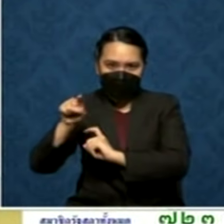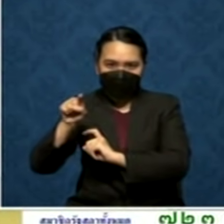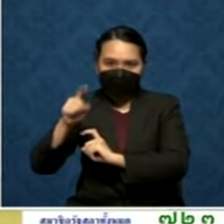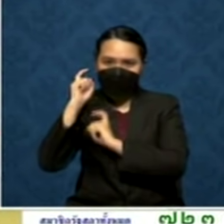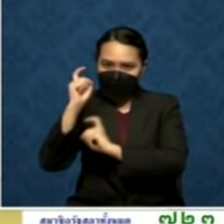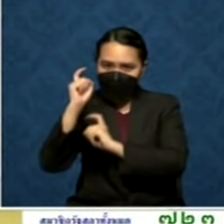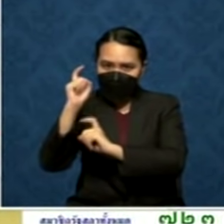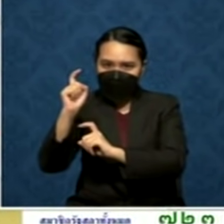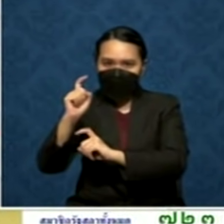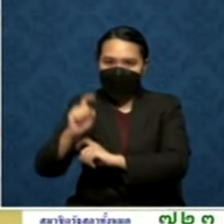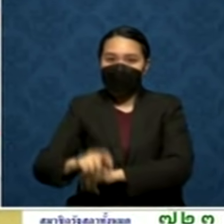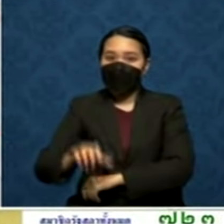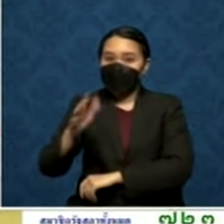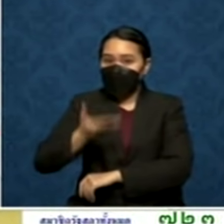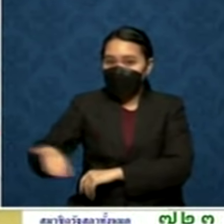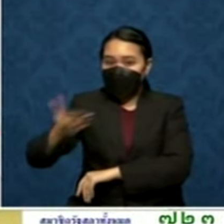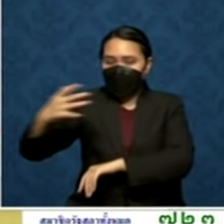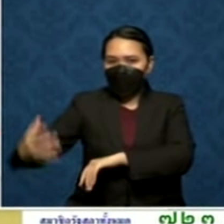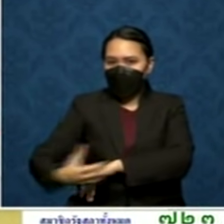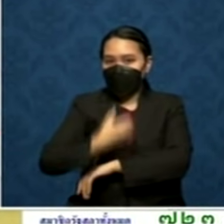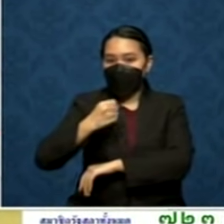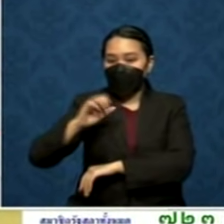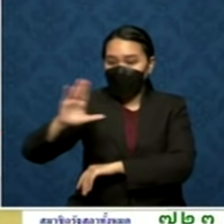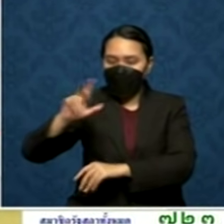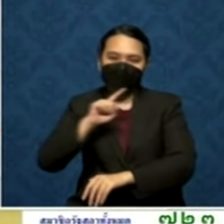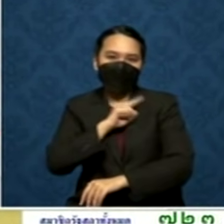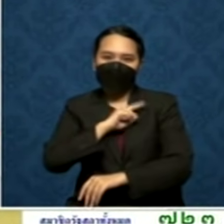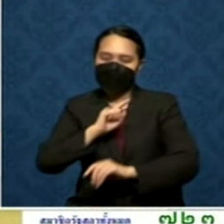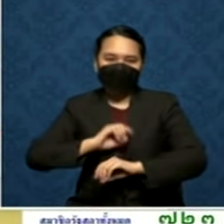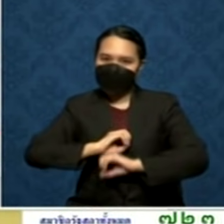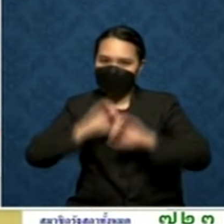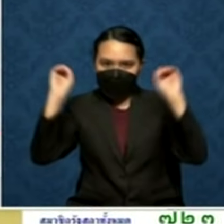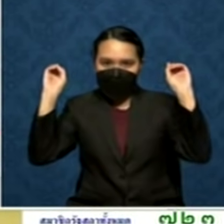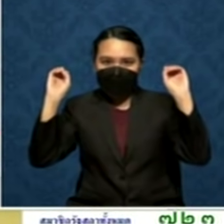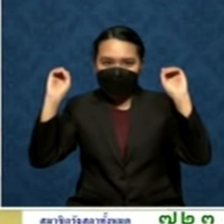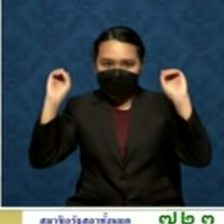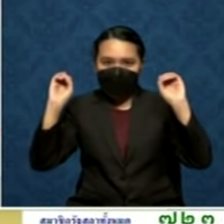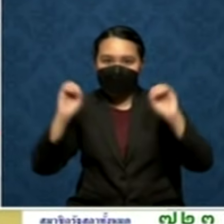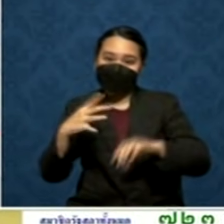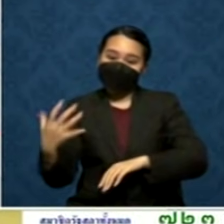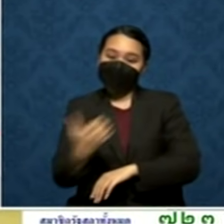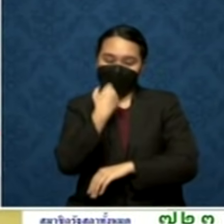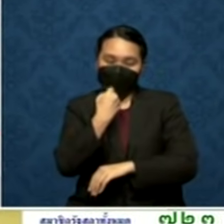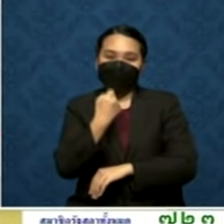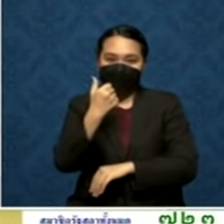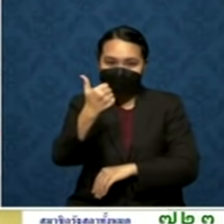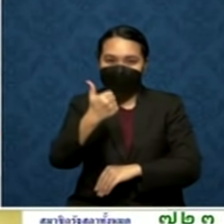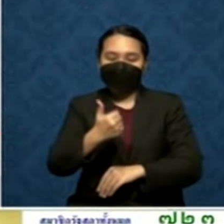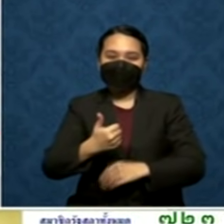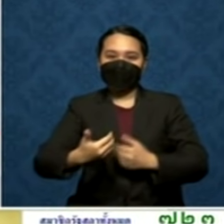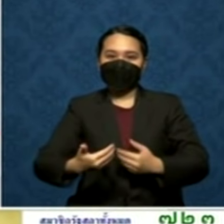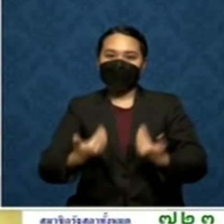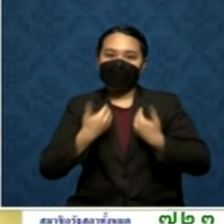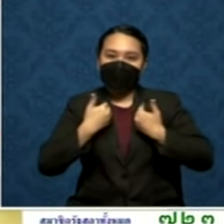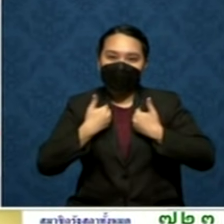มาจากการเลือกตั้งพวกเขาสายสามารถใช้อำนาจได้โดยไม่ต้องรับผิดชอบสามารถใช้อำนาจได้ตามอำเภอใจพวกเขาคือกลุ่ม